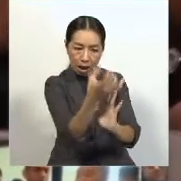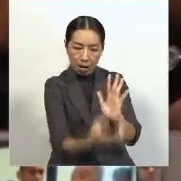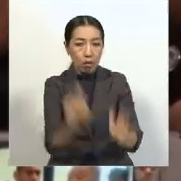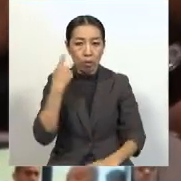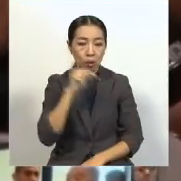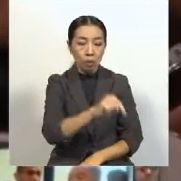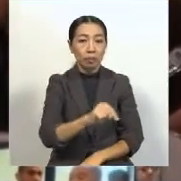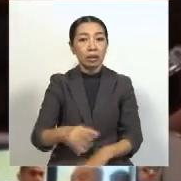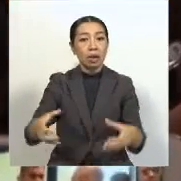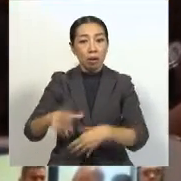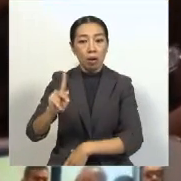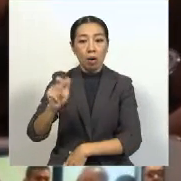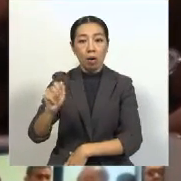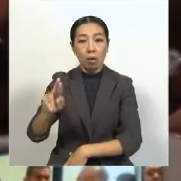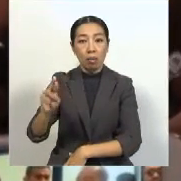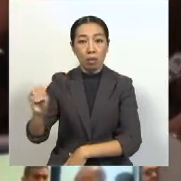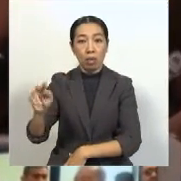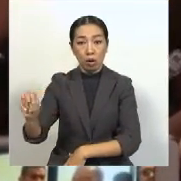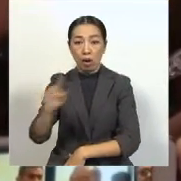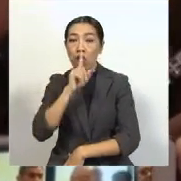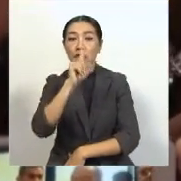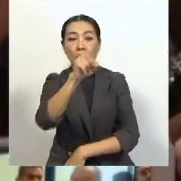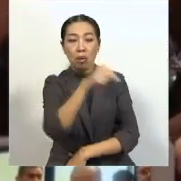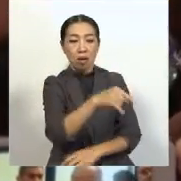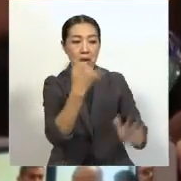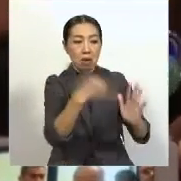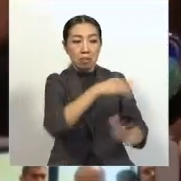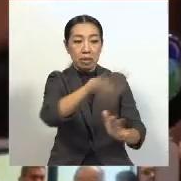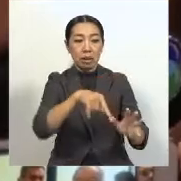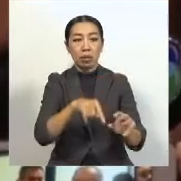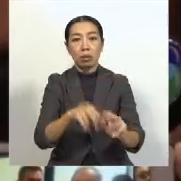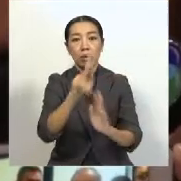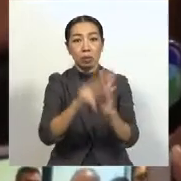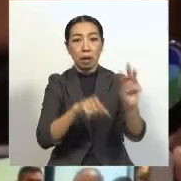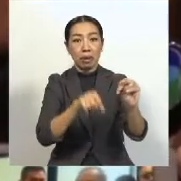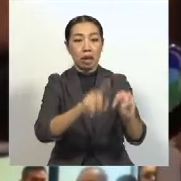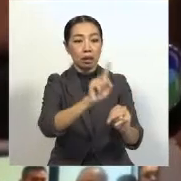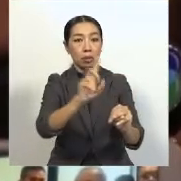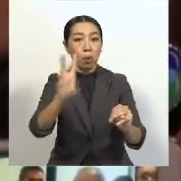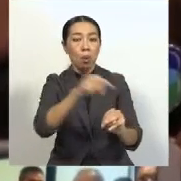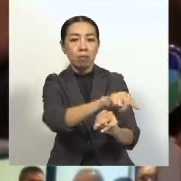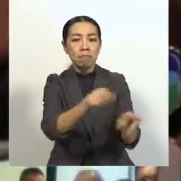แจ้งความเรื่องข้อหา116ใช่ไหมก็ควรปรับอะไร